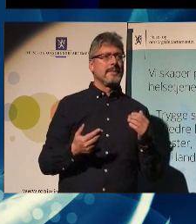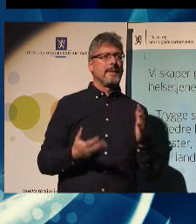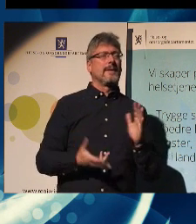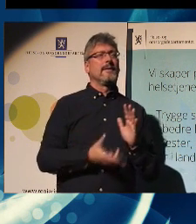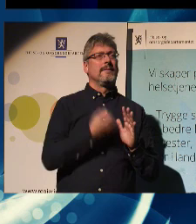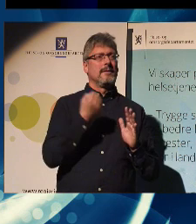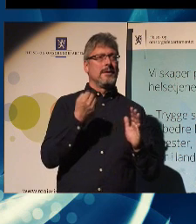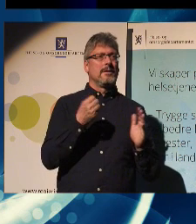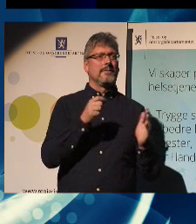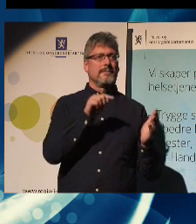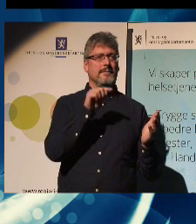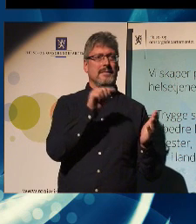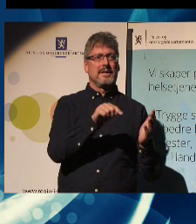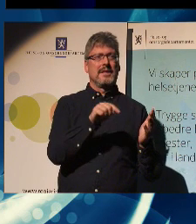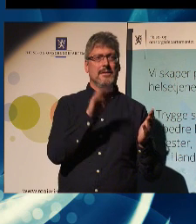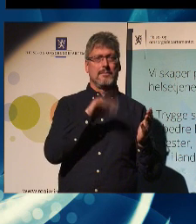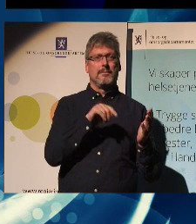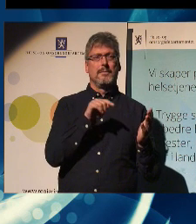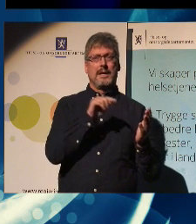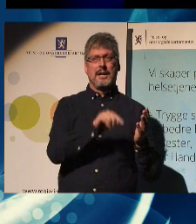der.